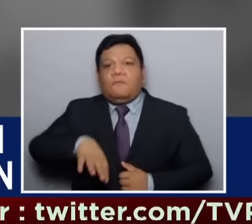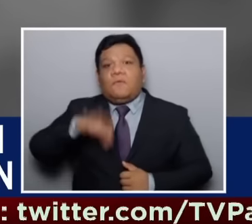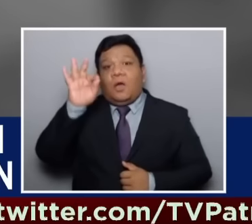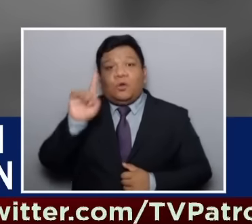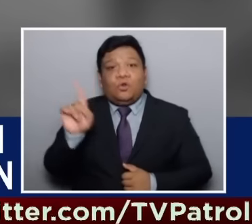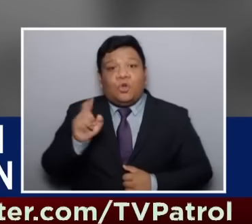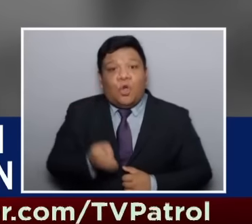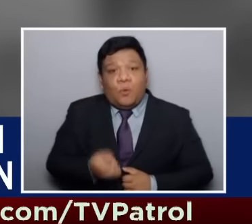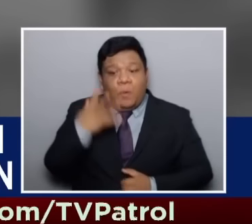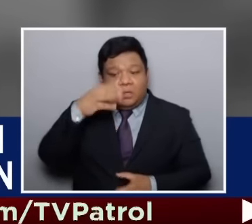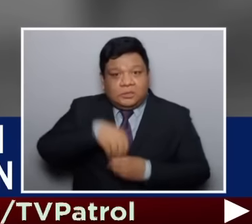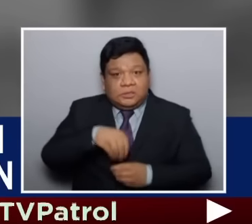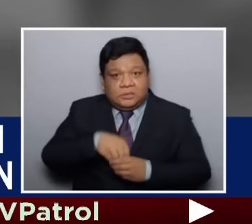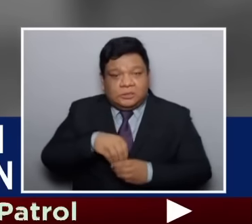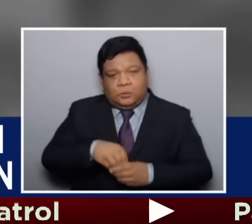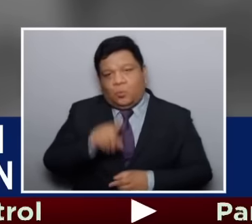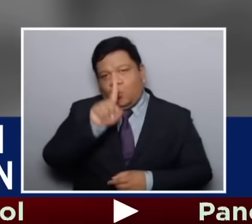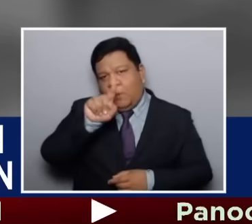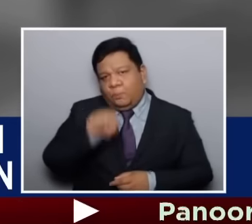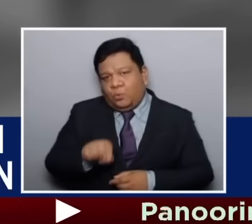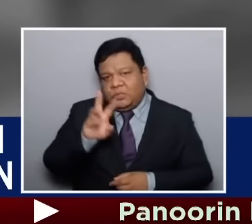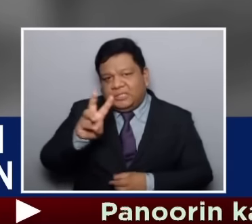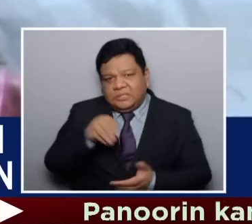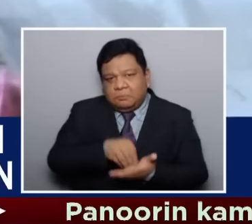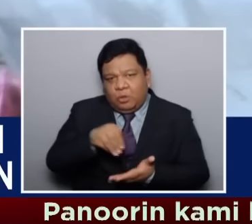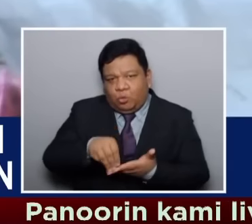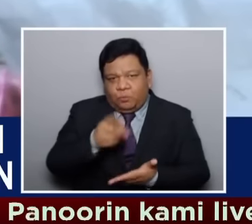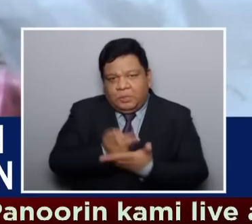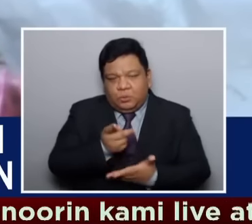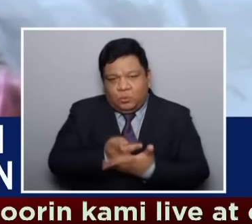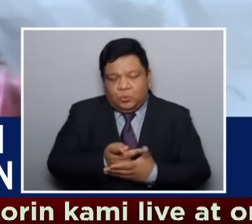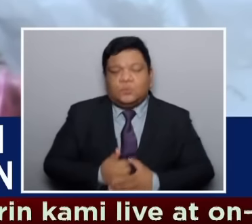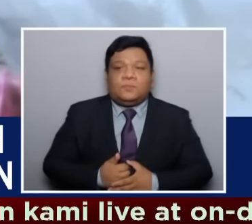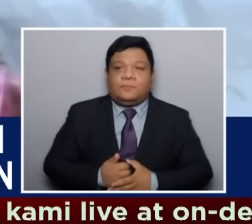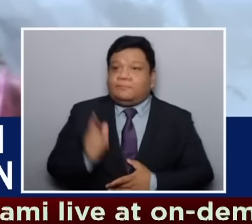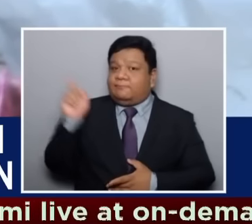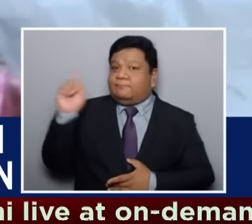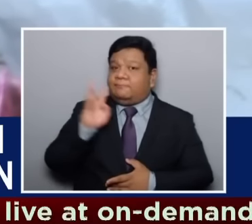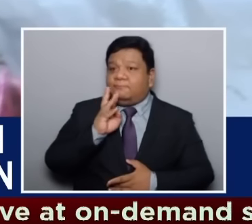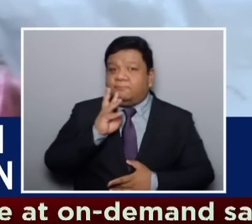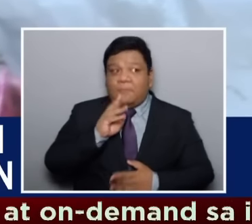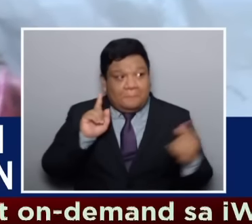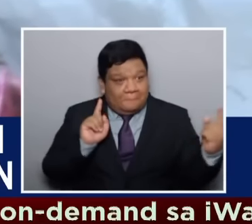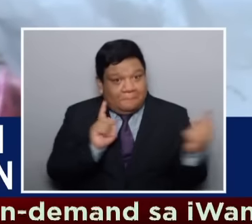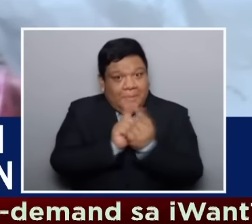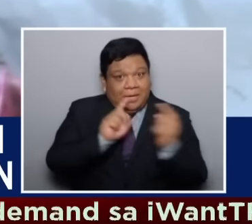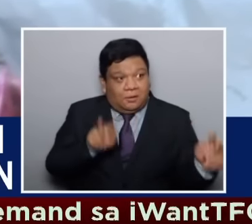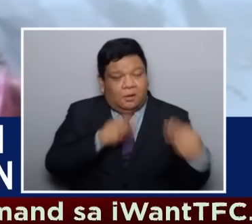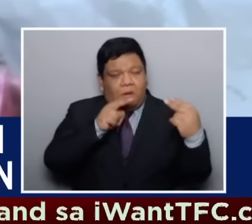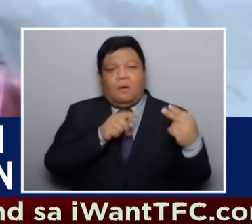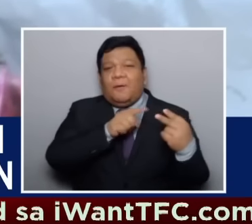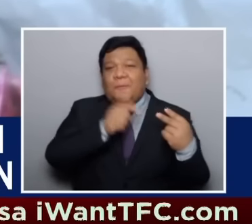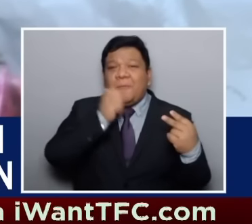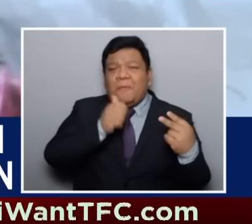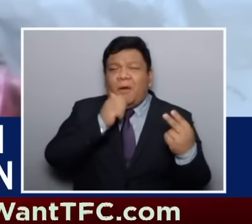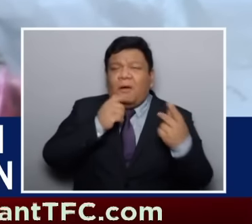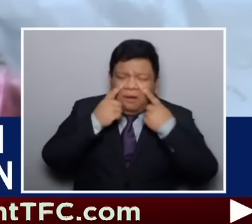million pesos ang laman ng bag. Pagkakita namin, umiyak po siya ng talagang yung